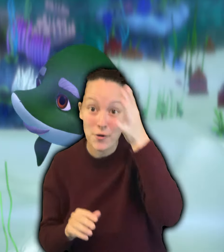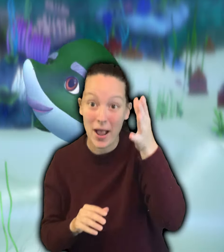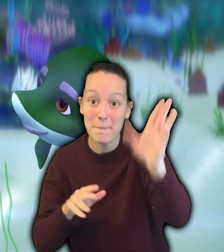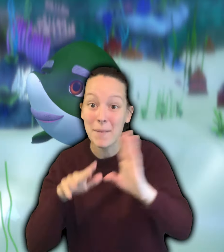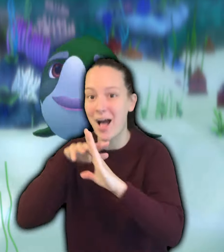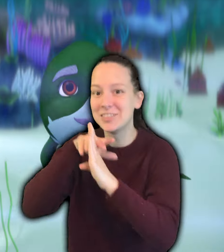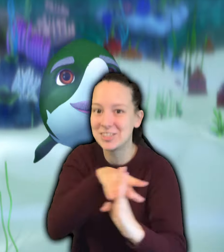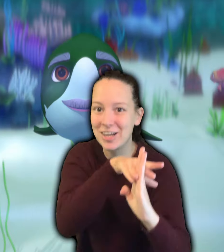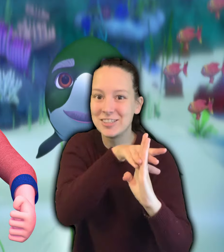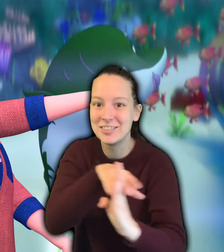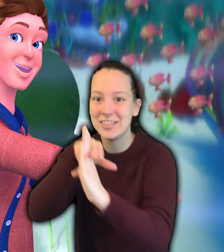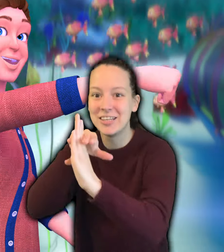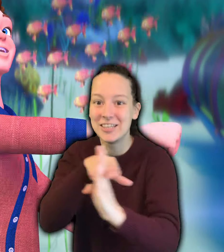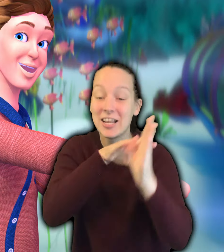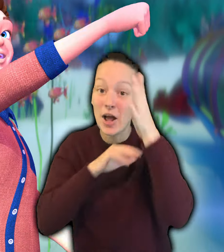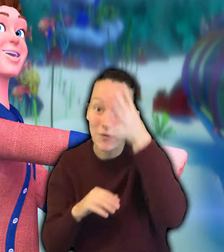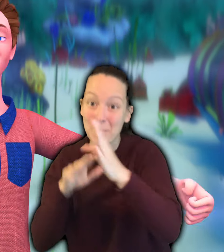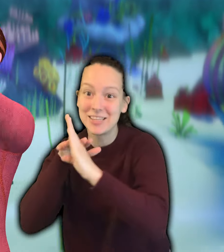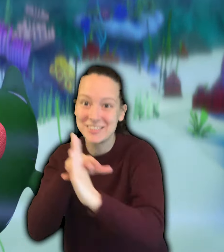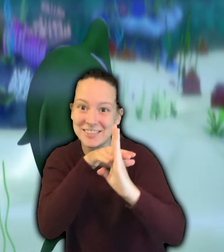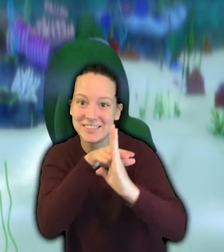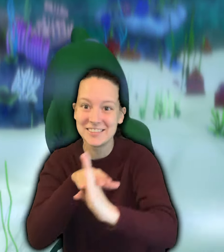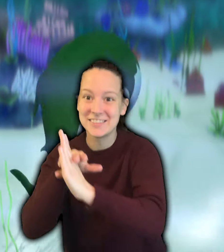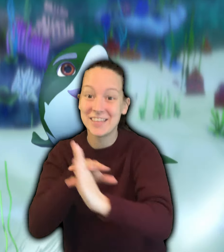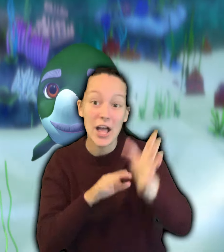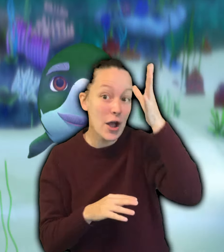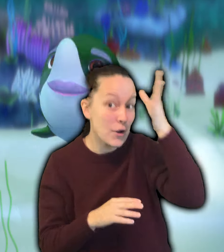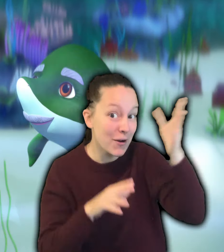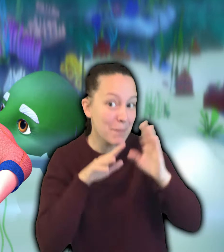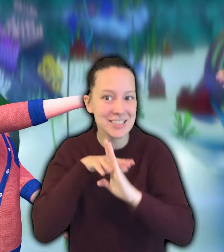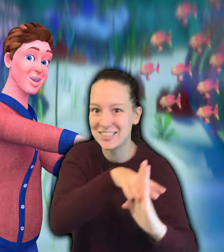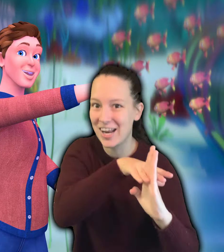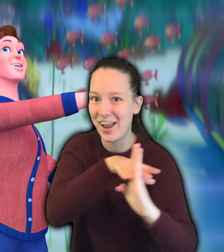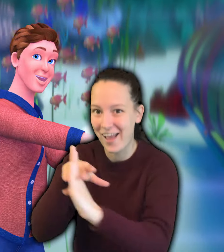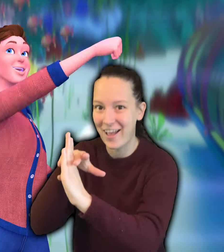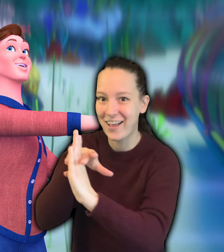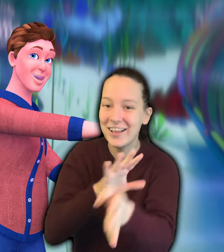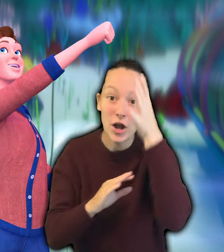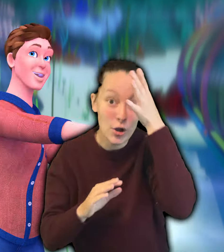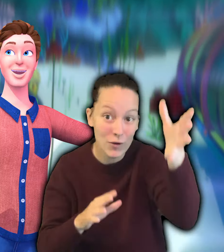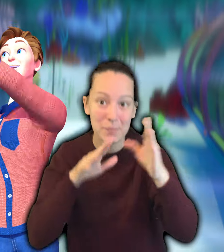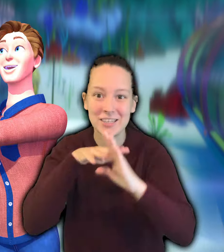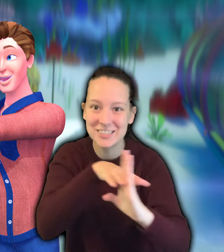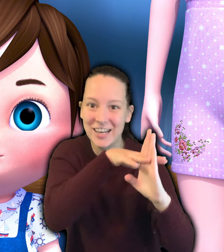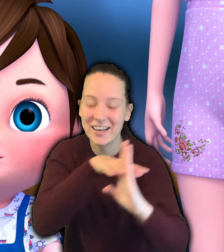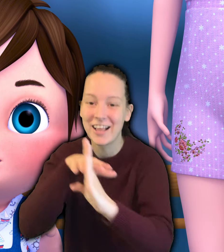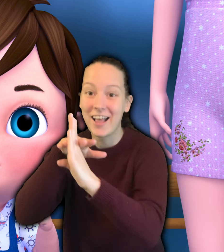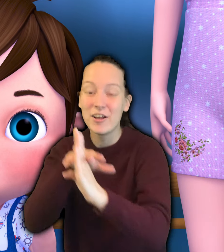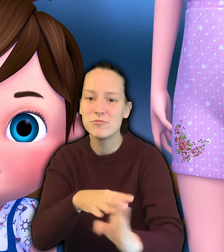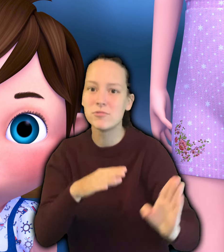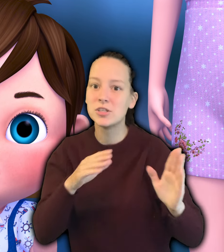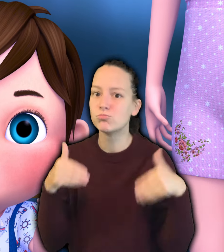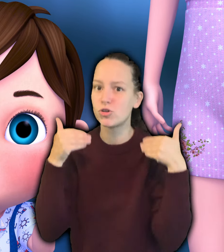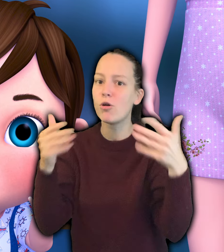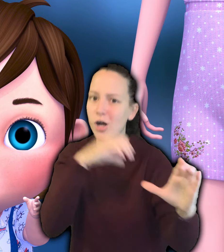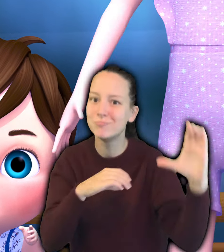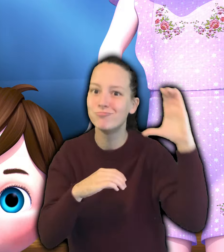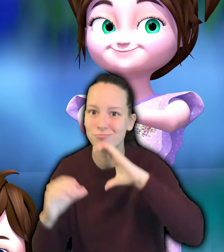おばサメおじさめおじさめおじさめおじ